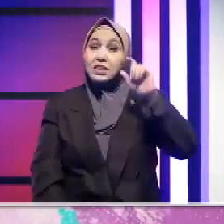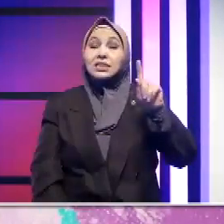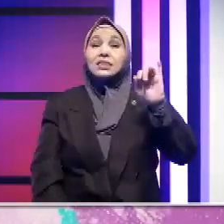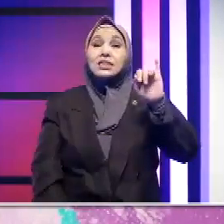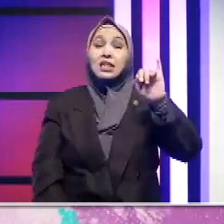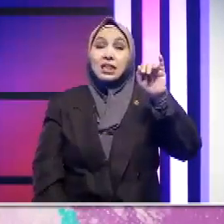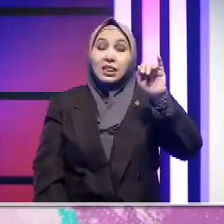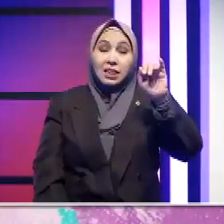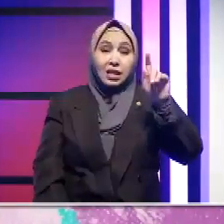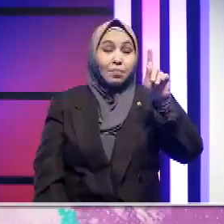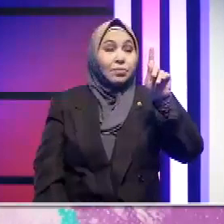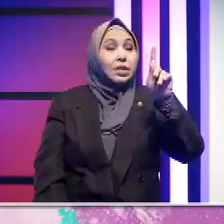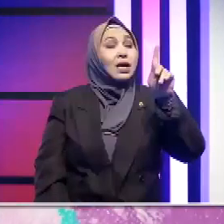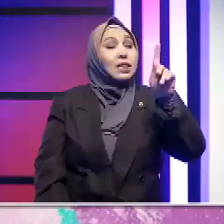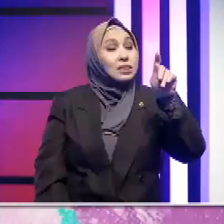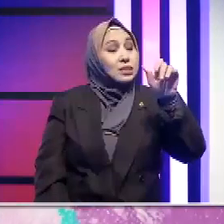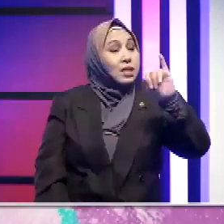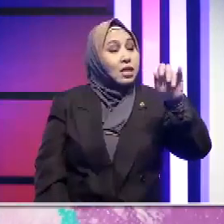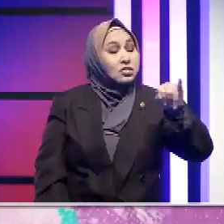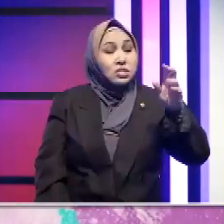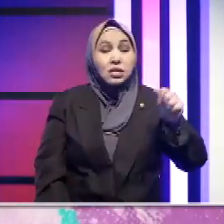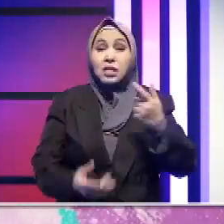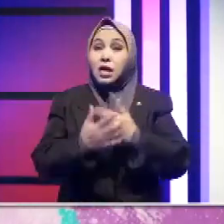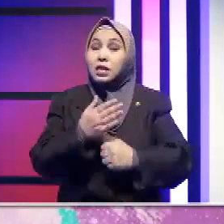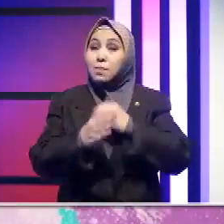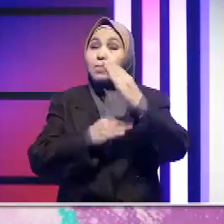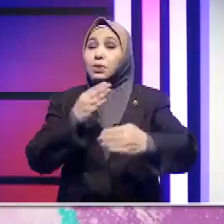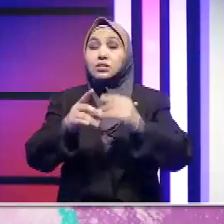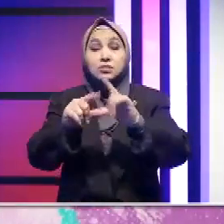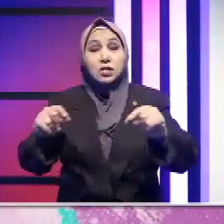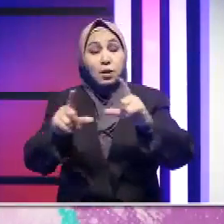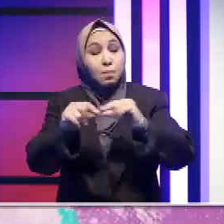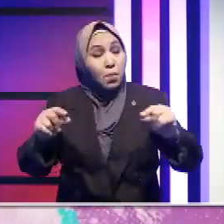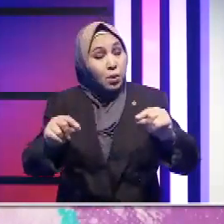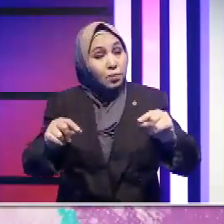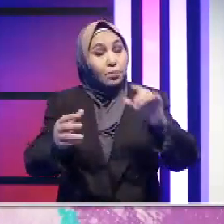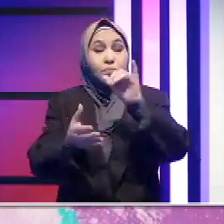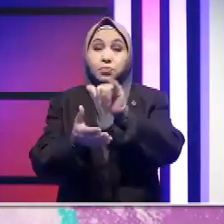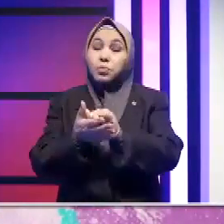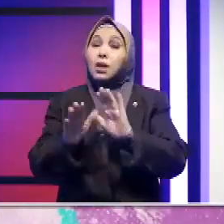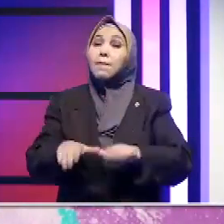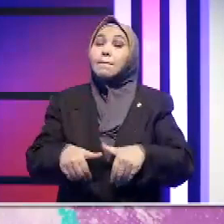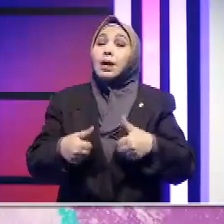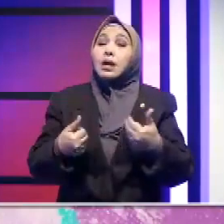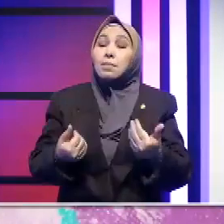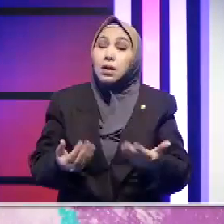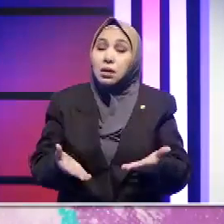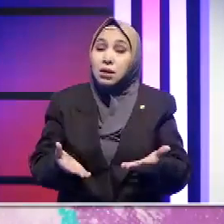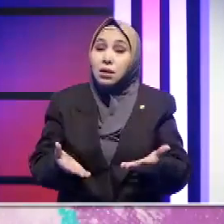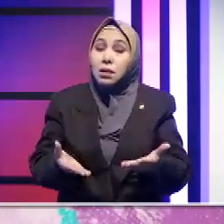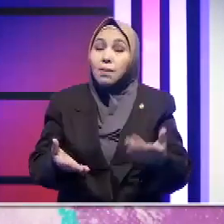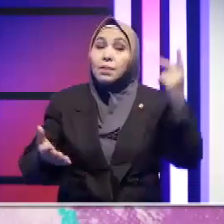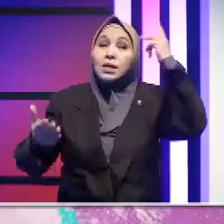sejarah Bagaimana jika Ji daripada bumi matahari terbit sebagai Bagaimana terapel